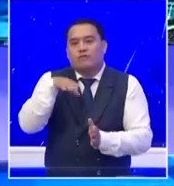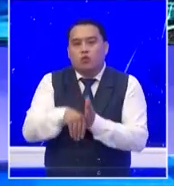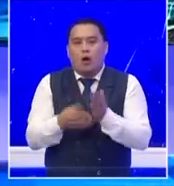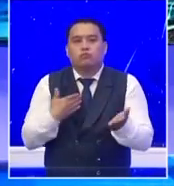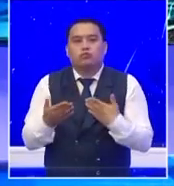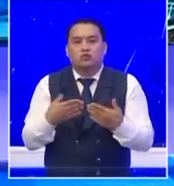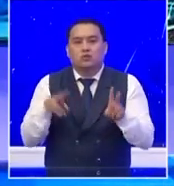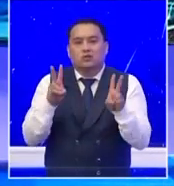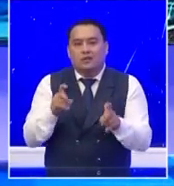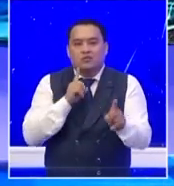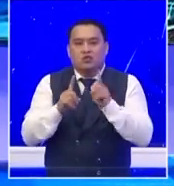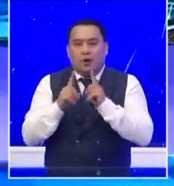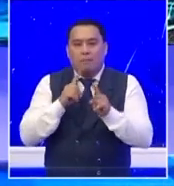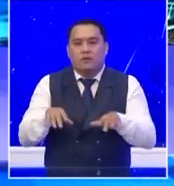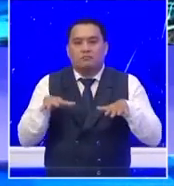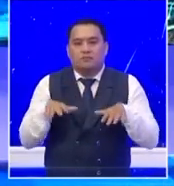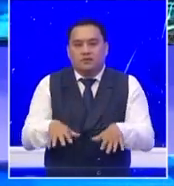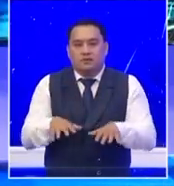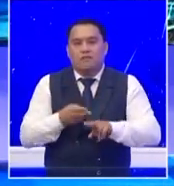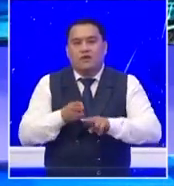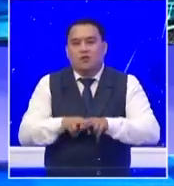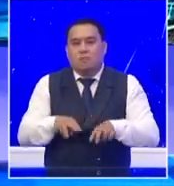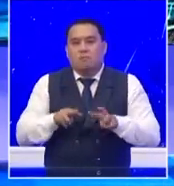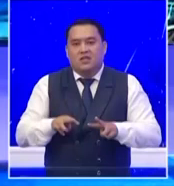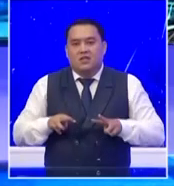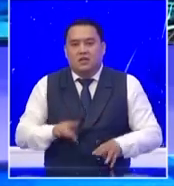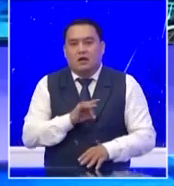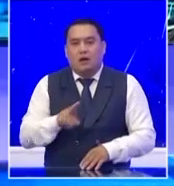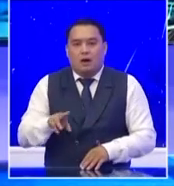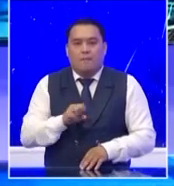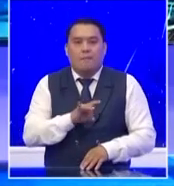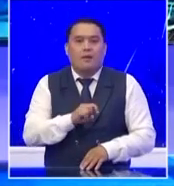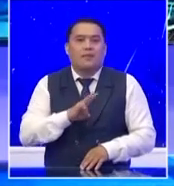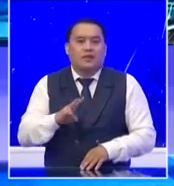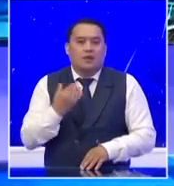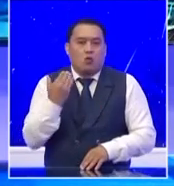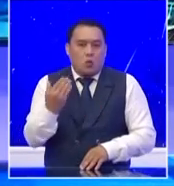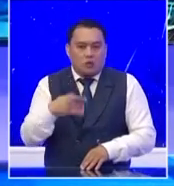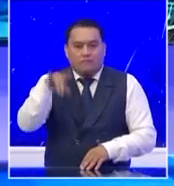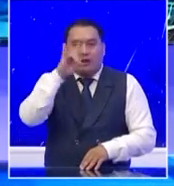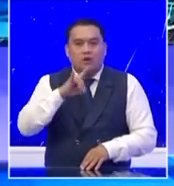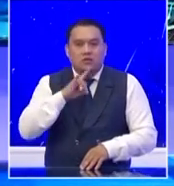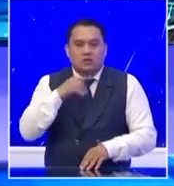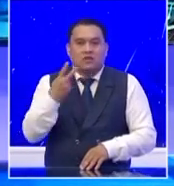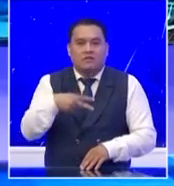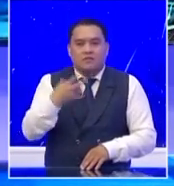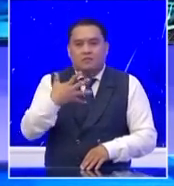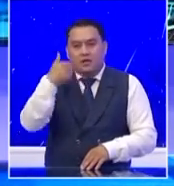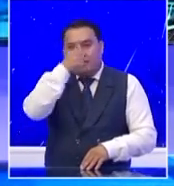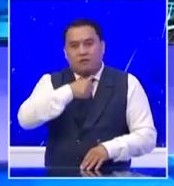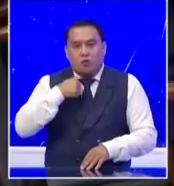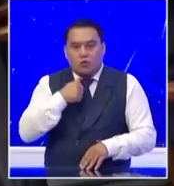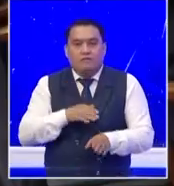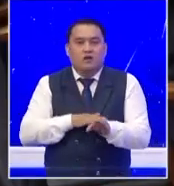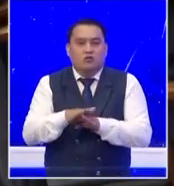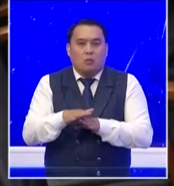круг обсуждаемых тем на селекторном совещании под председательством премьер-министра Республики Казахстан Аскара Мамина. В Казахстане до